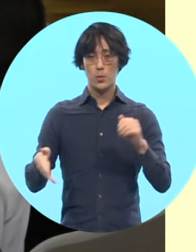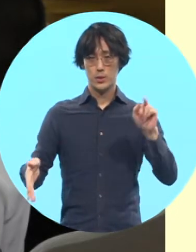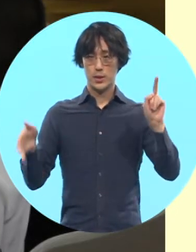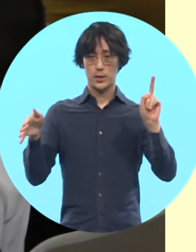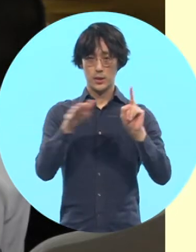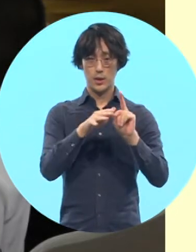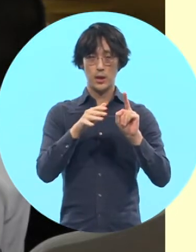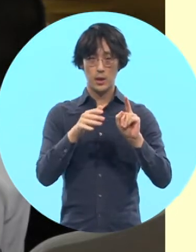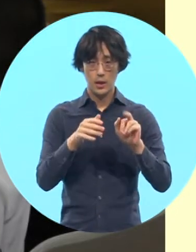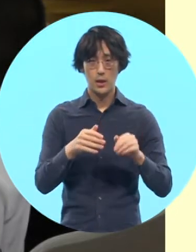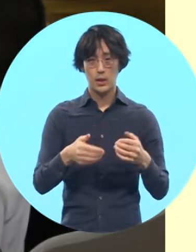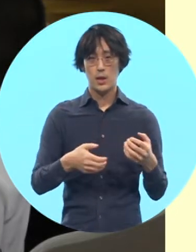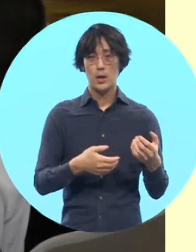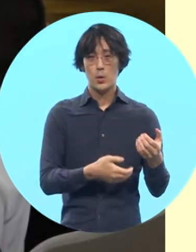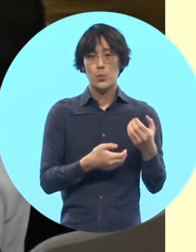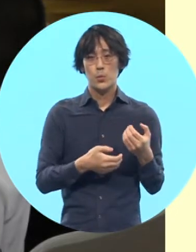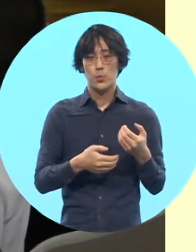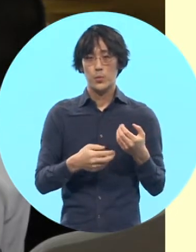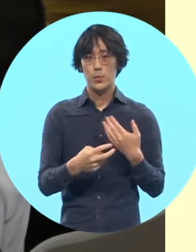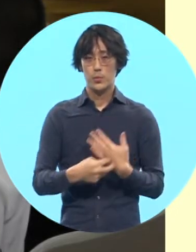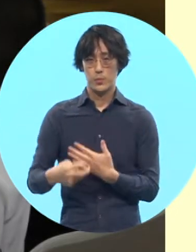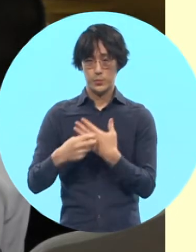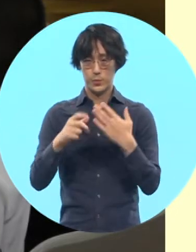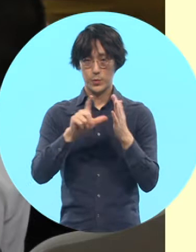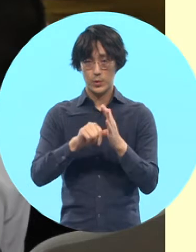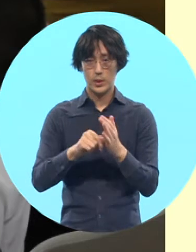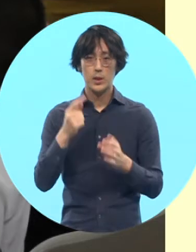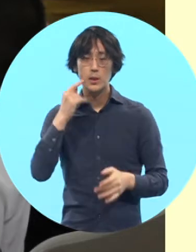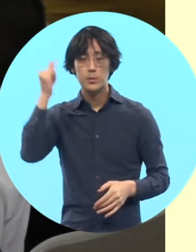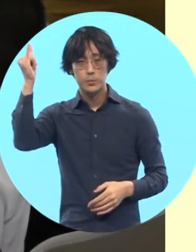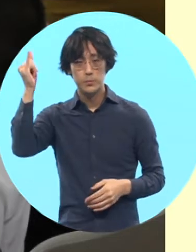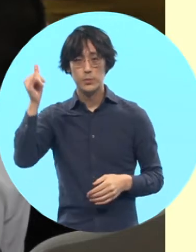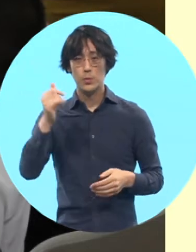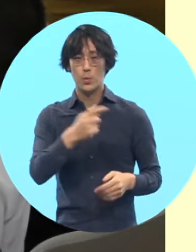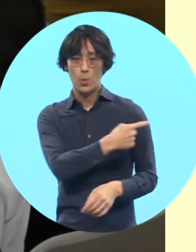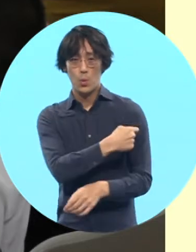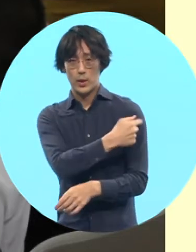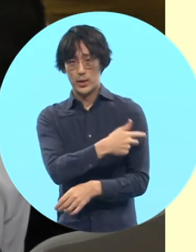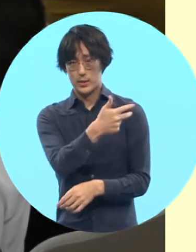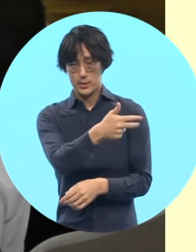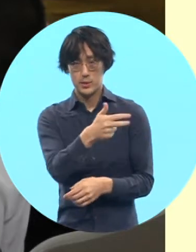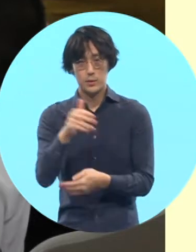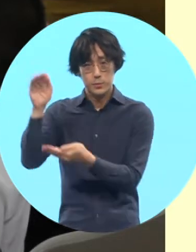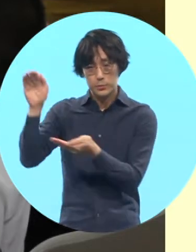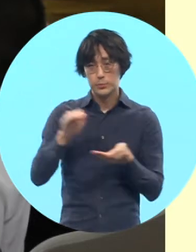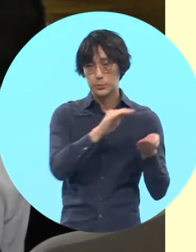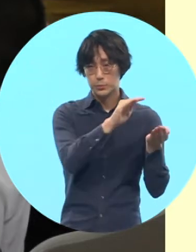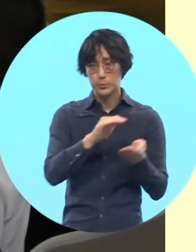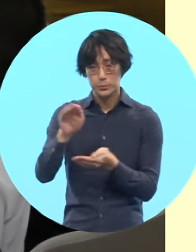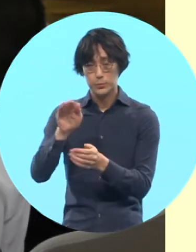保健師さんの間のコミュニケーション支援をするボランティア活動になります。 あ、なるほど。